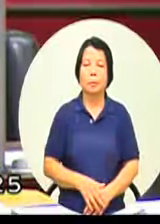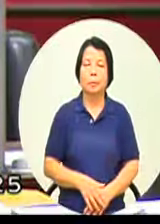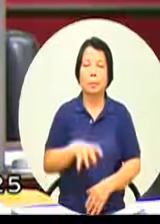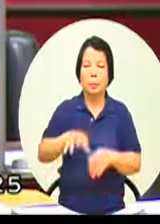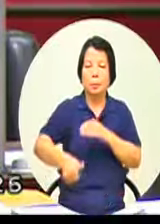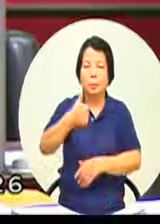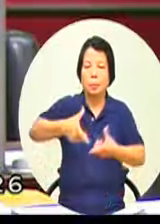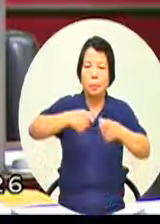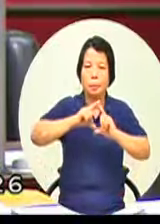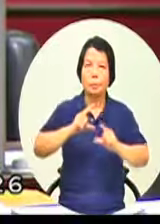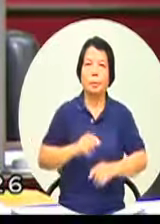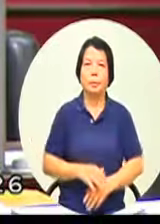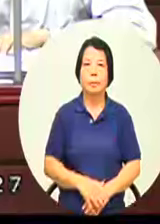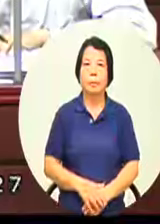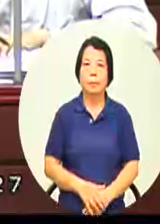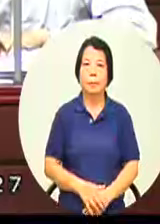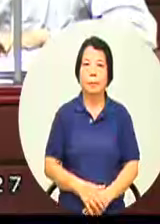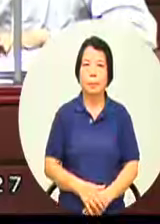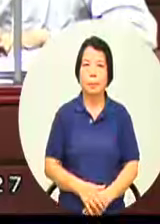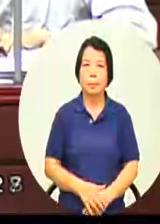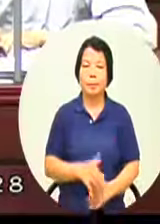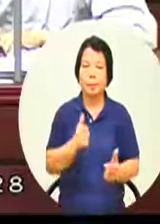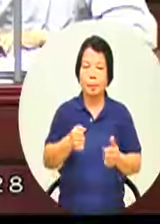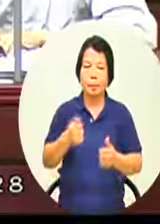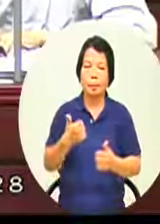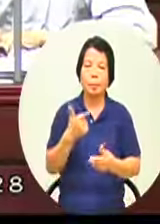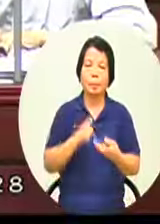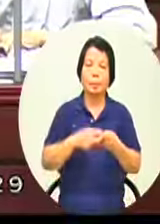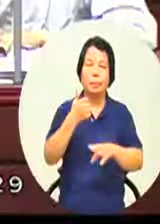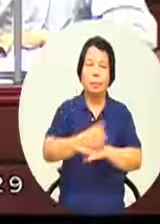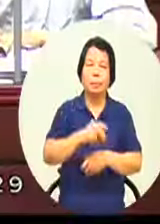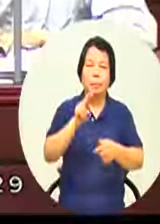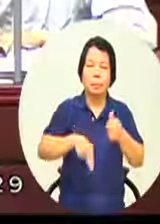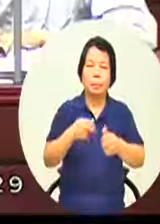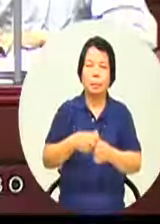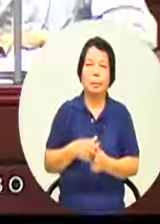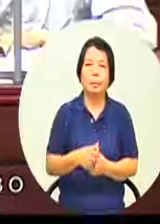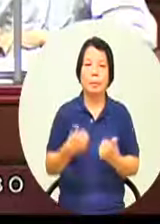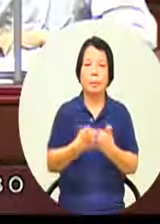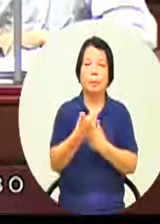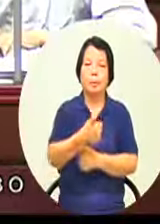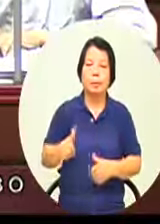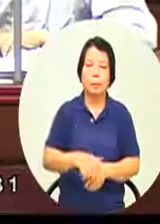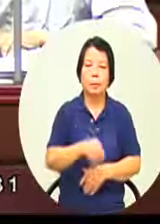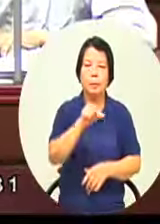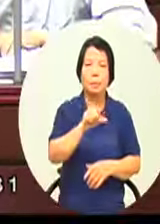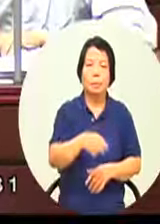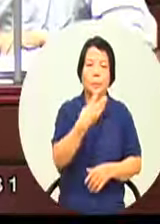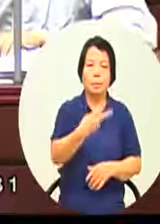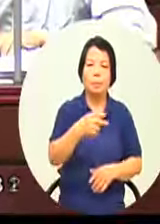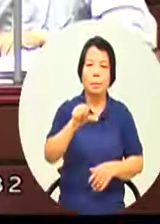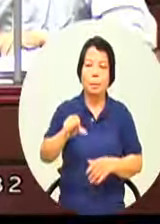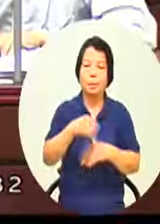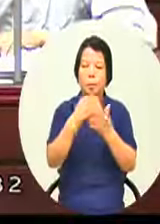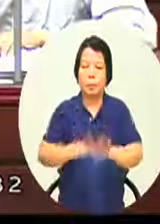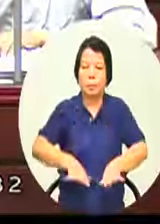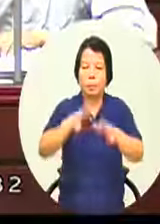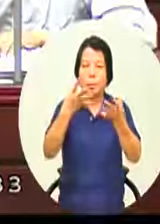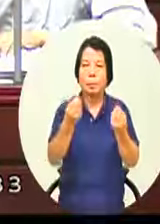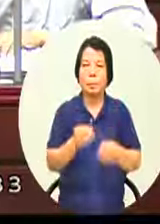复。 谢谢主席，谢谢刘议员。那二号排水跟五号排水这一次没有积淹水状